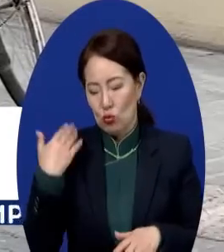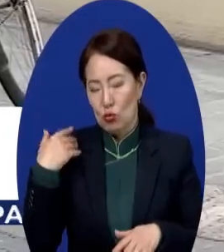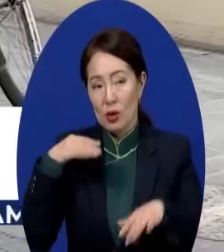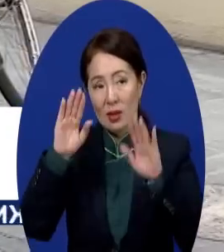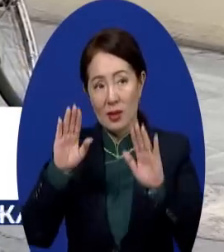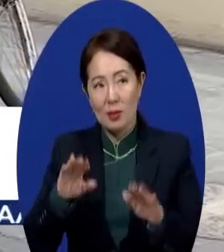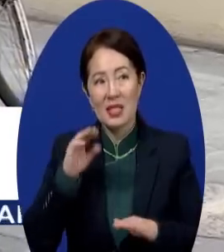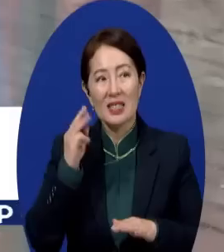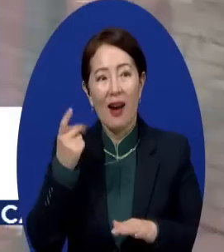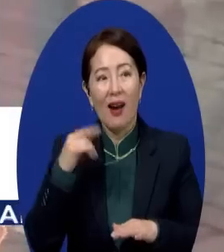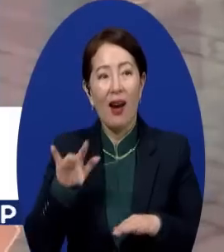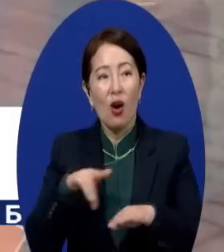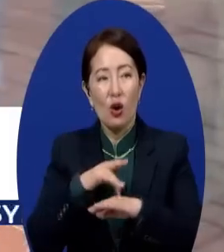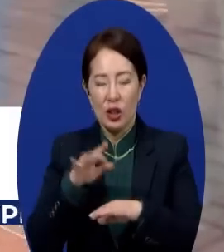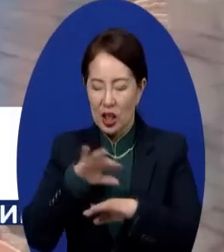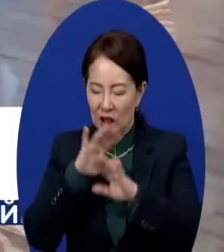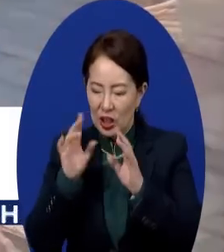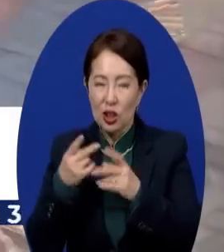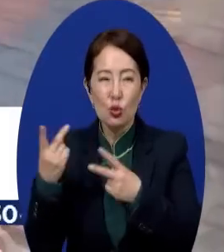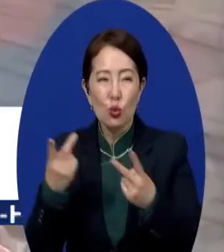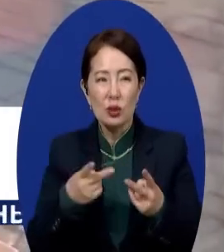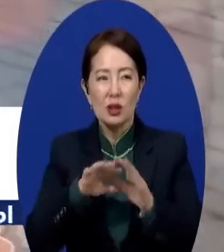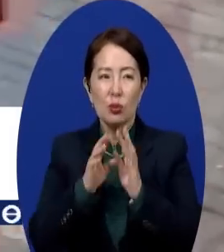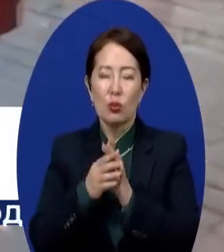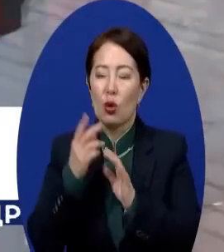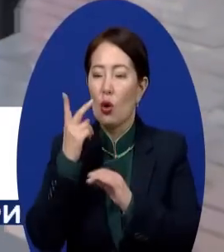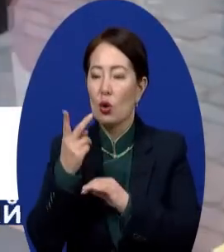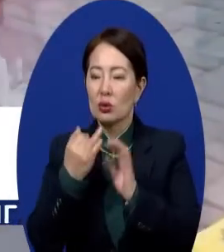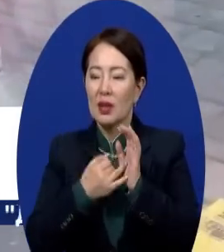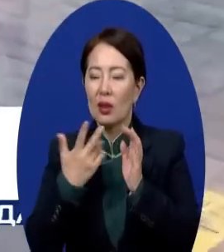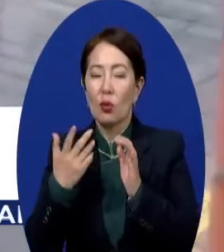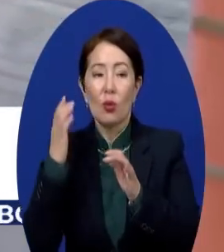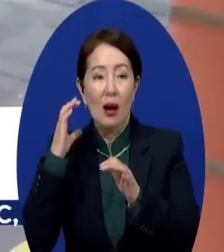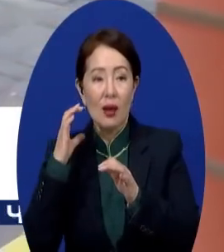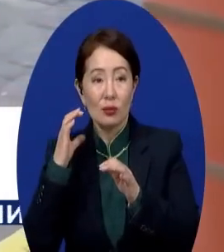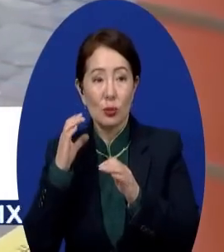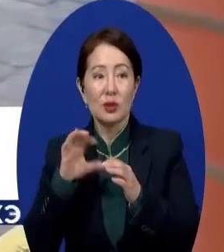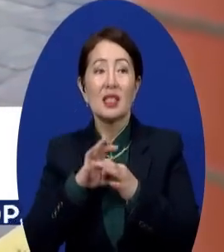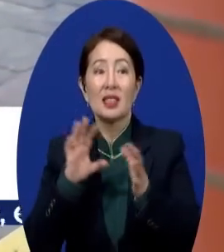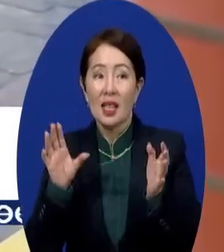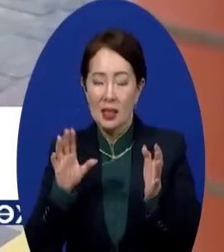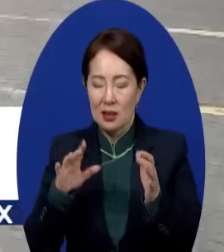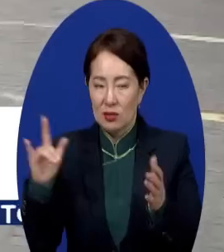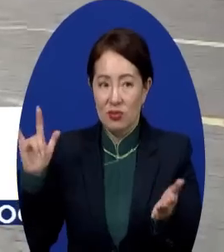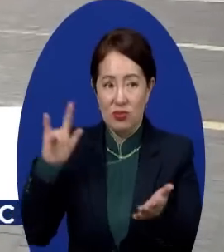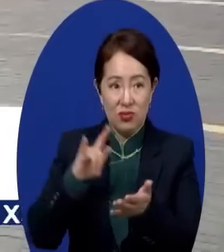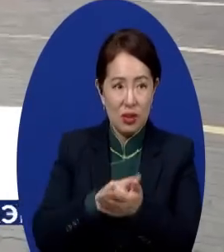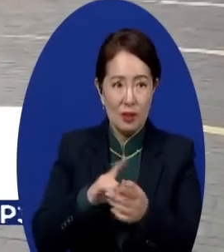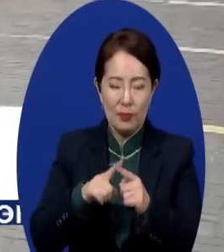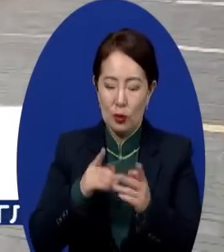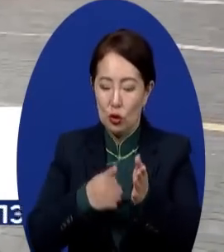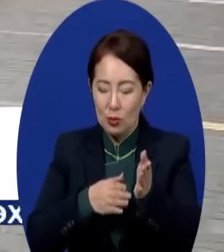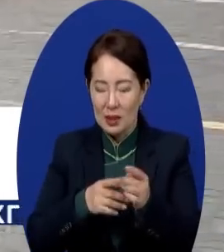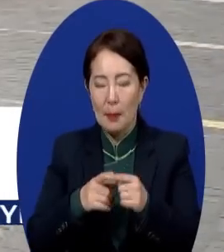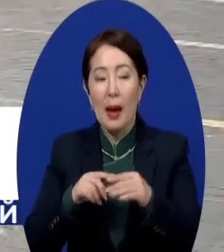эхлээд Шанхай хотын нийтийн үйлчилгээний 273 автобусны маршрутыг нээжээ. Гол төлөв нисконгосны буудлууд, төмөр замын